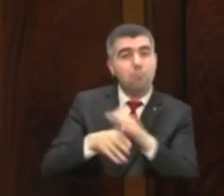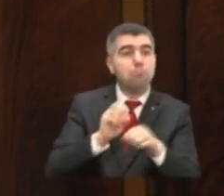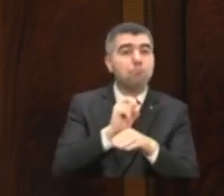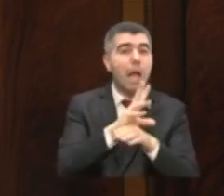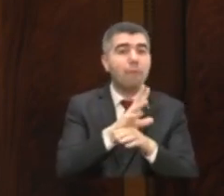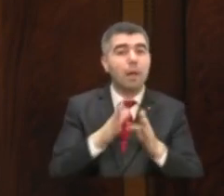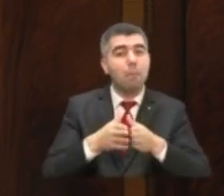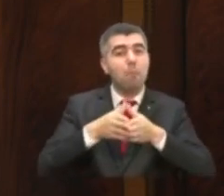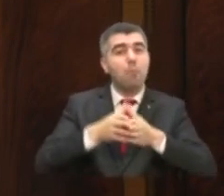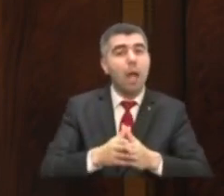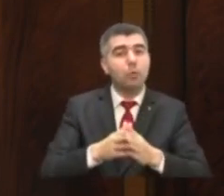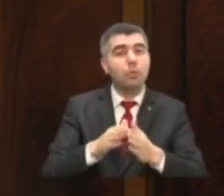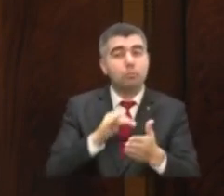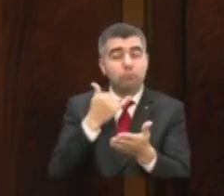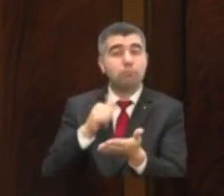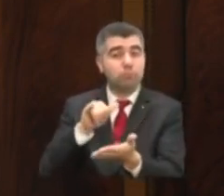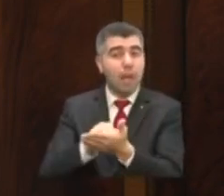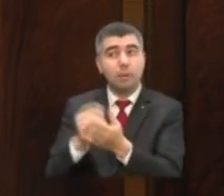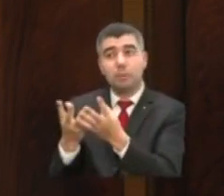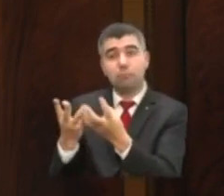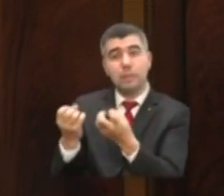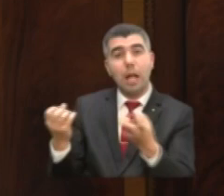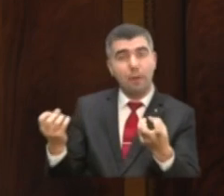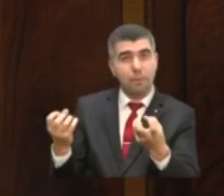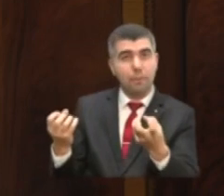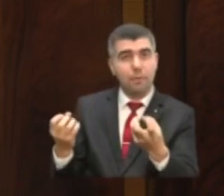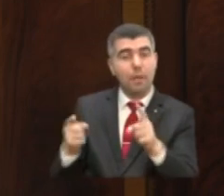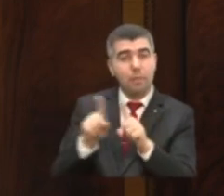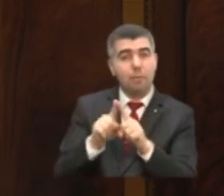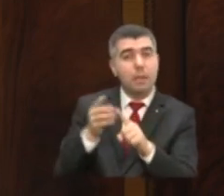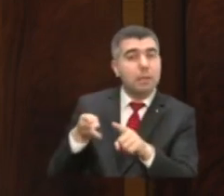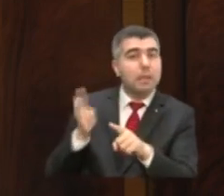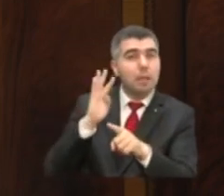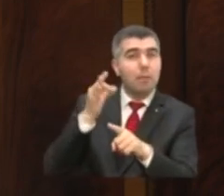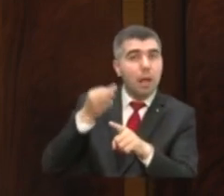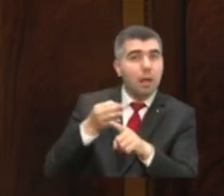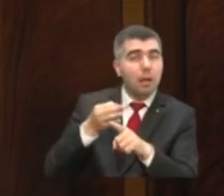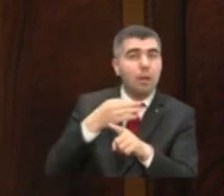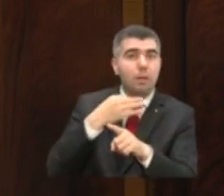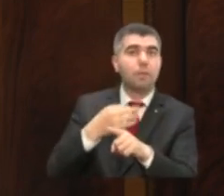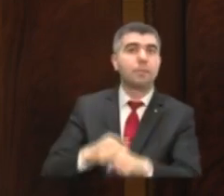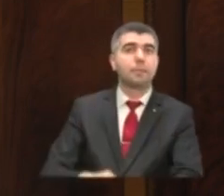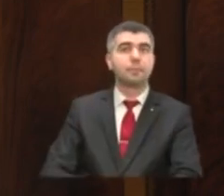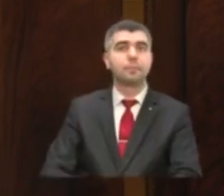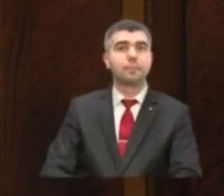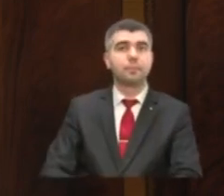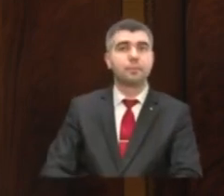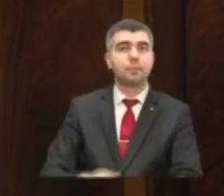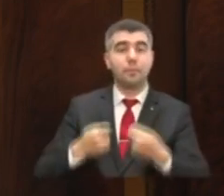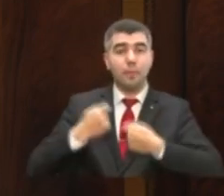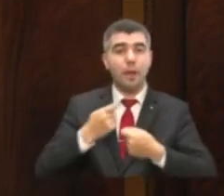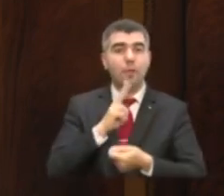وبالتالي فإحنا السيد رئيس الحكومة أتمنى أن تنصت إلي على أساس. السيد رئيس الحكومة،